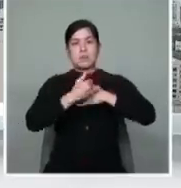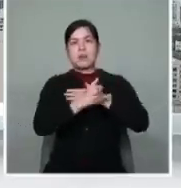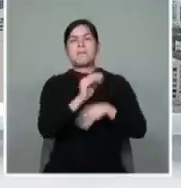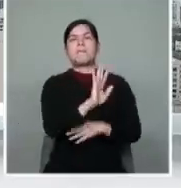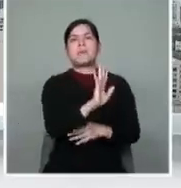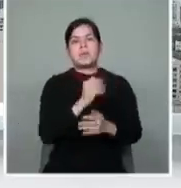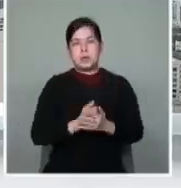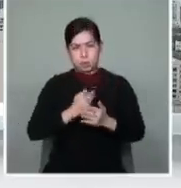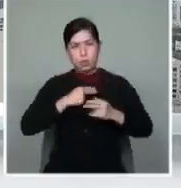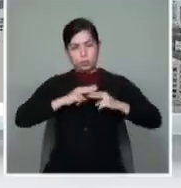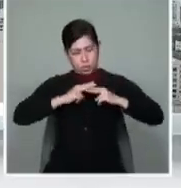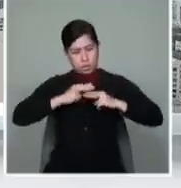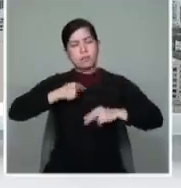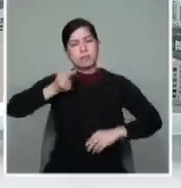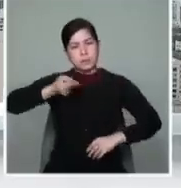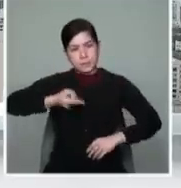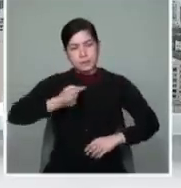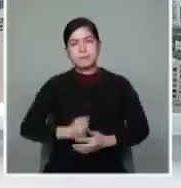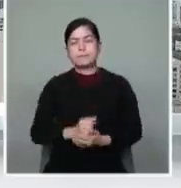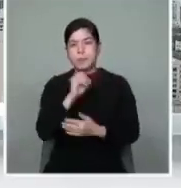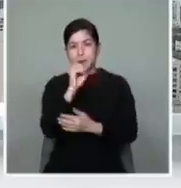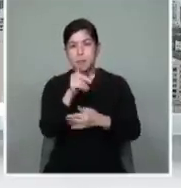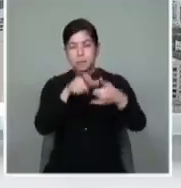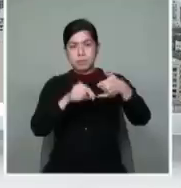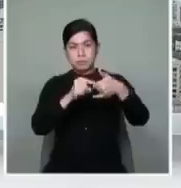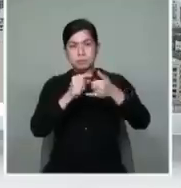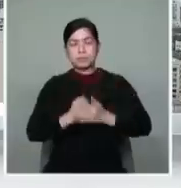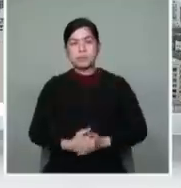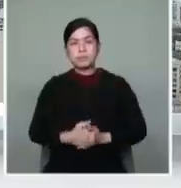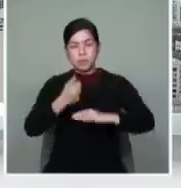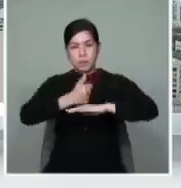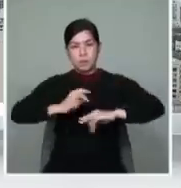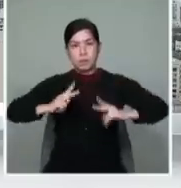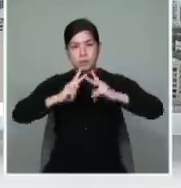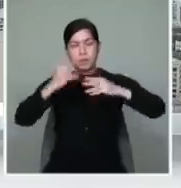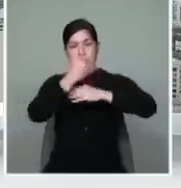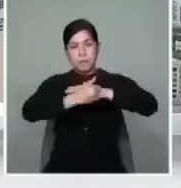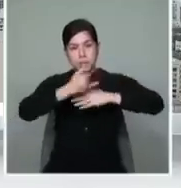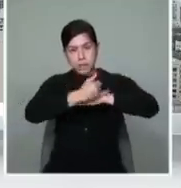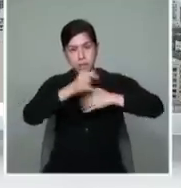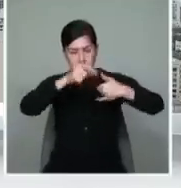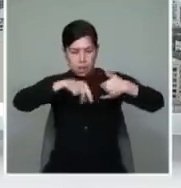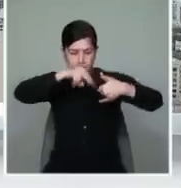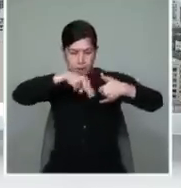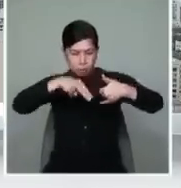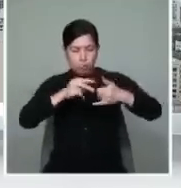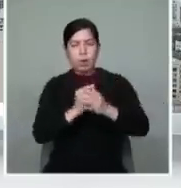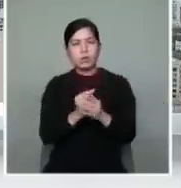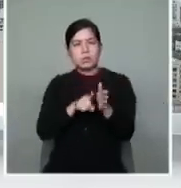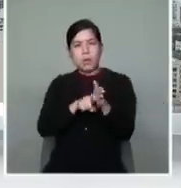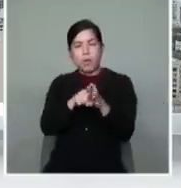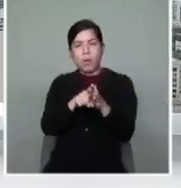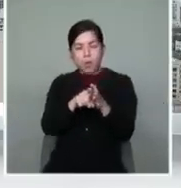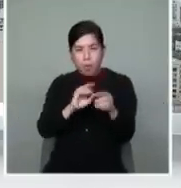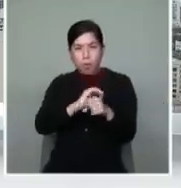นือจากนี้ก็ยังมีการรายงานมาด้วยนะคะว่าไมค์เพนซ์เนี่ยได้ไปตรวจเรียบร้อยแล้วผลปรากฏว่าเขาไม่ได้ติดเชื้อไวรัสโควิด